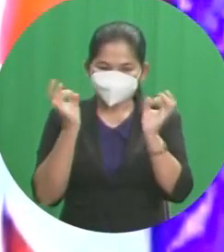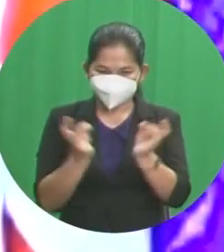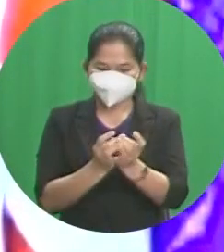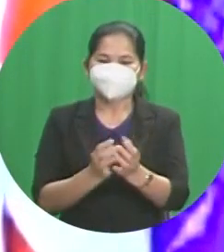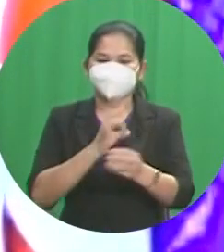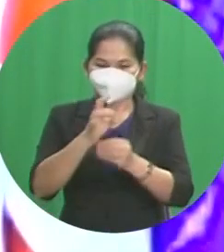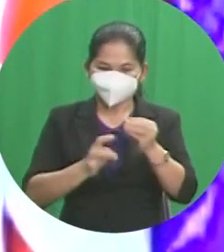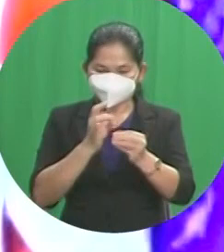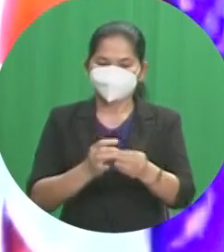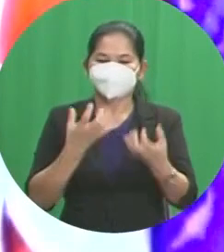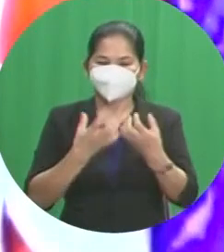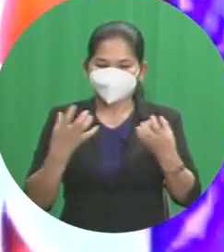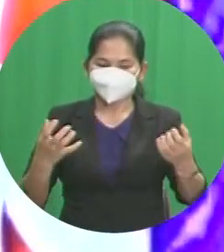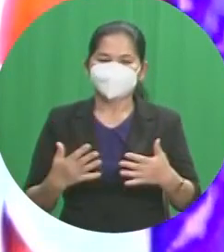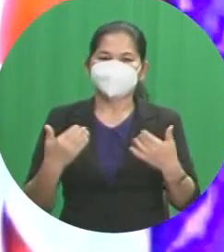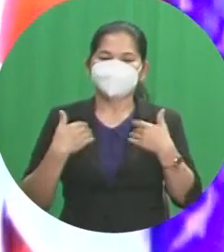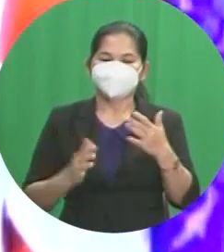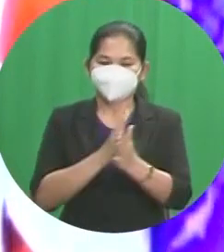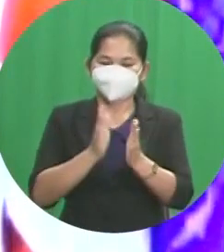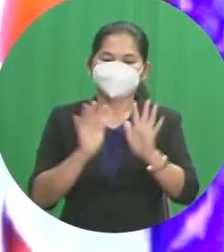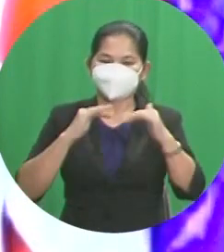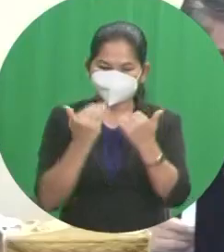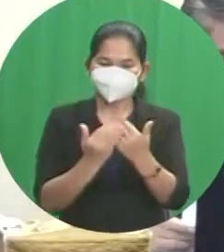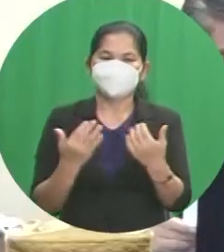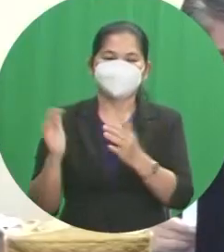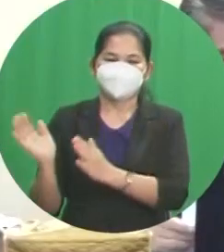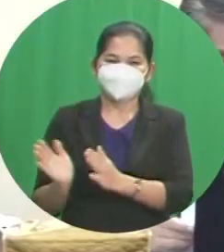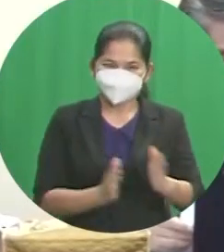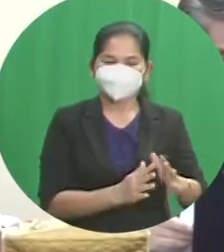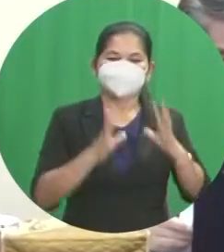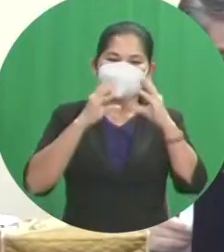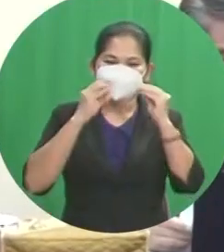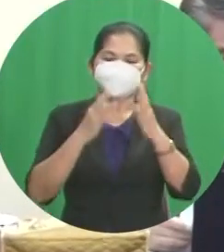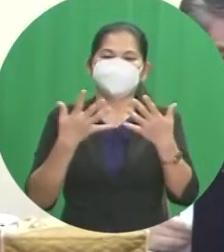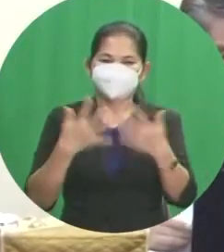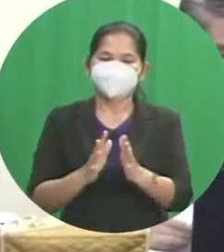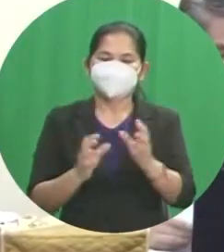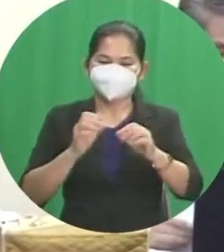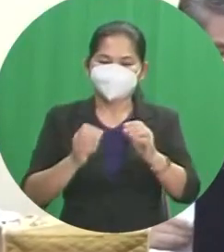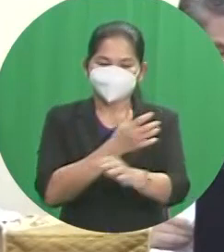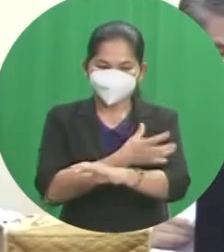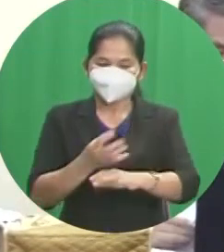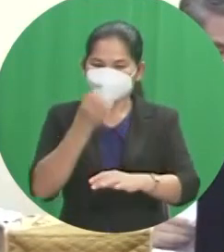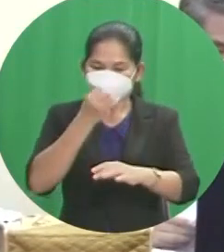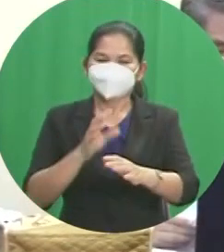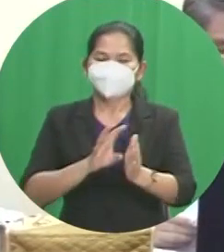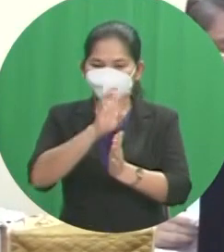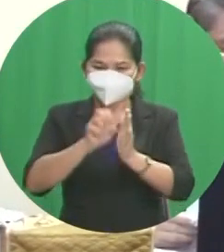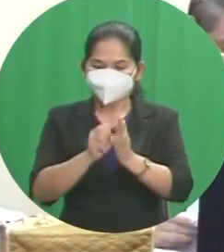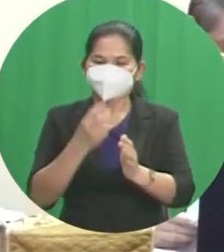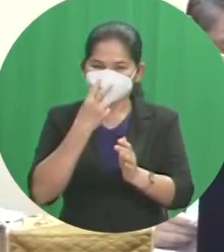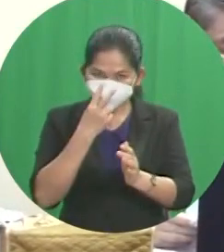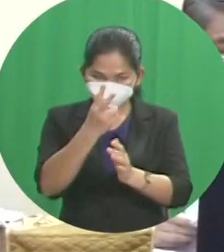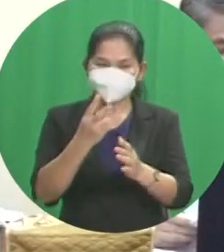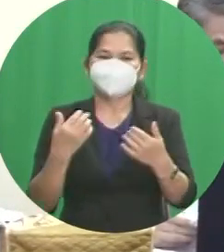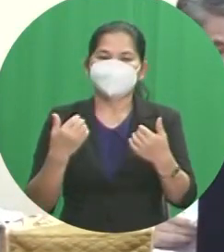ស្ដីពីប្រព័ន្ធស្បៀងនិងស្នើឲ្យប្រទេសជាសមាជិករៀបចំកិច្ចសន្ទនាស្ដីពីប្រព័ន្ធស្បៀងដើម្បីកំណត់នៅចក្ខុវិស័